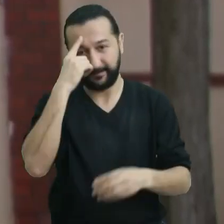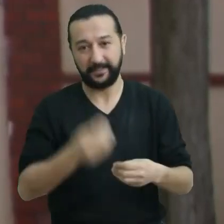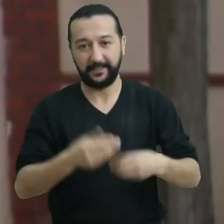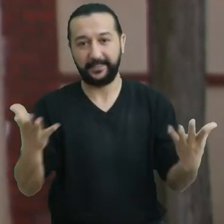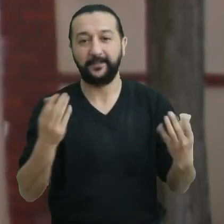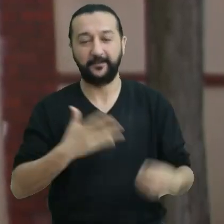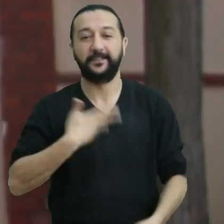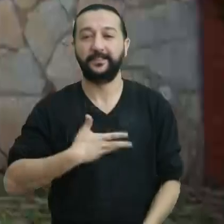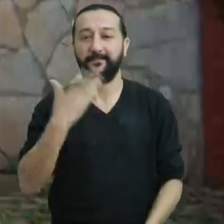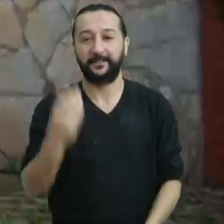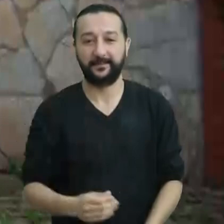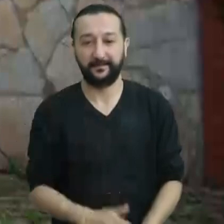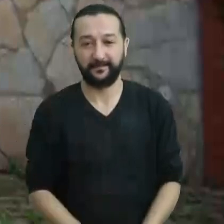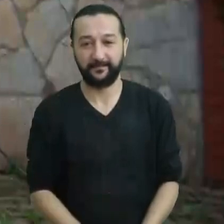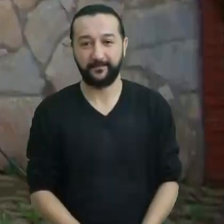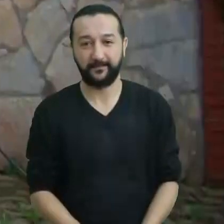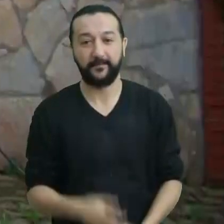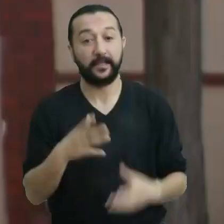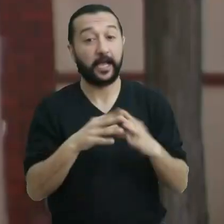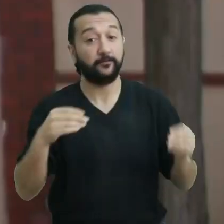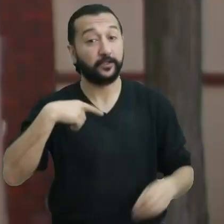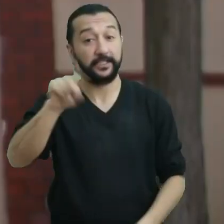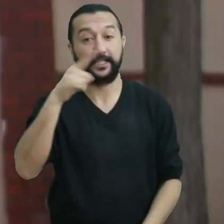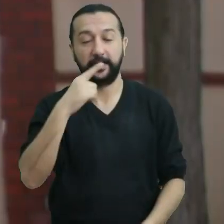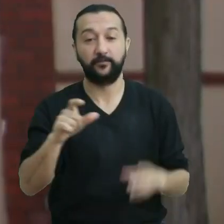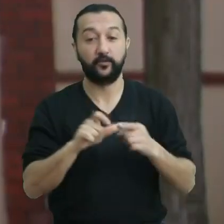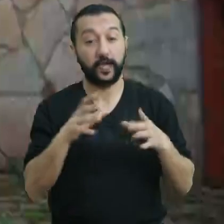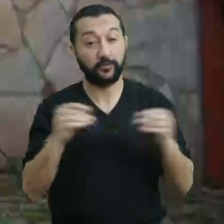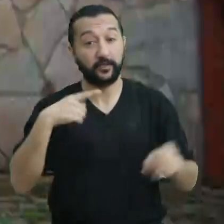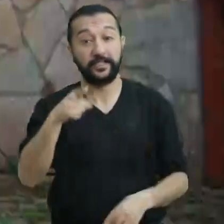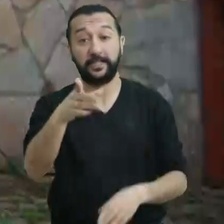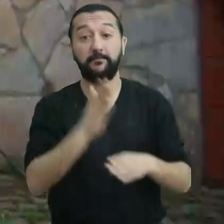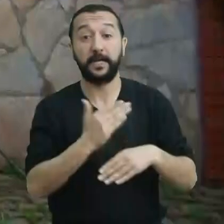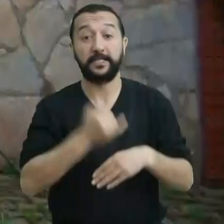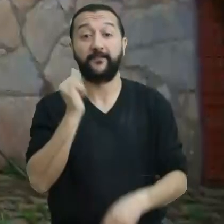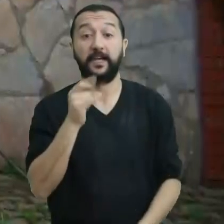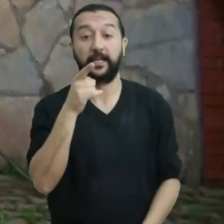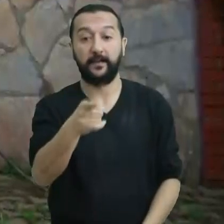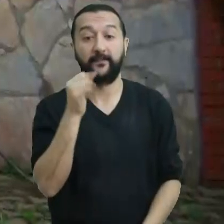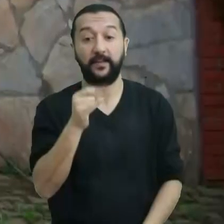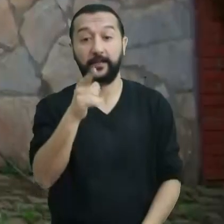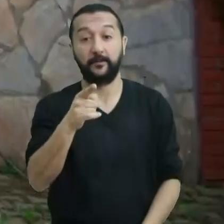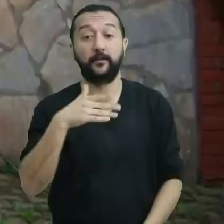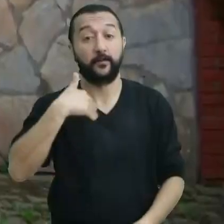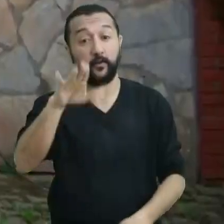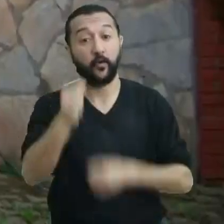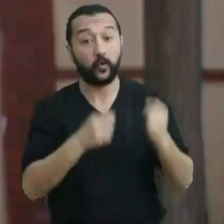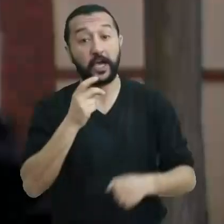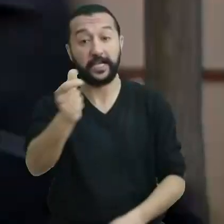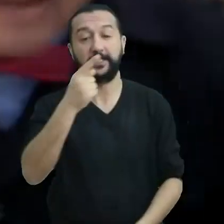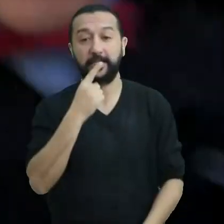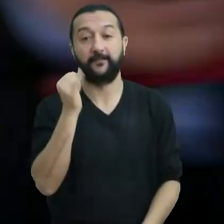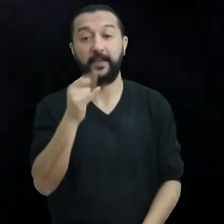bildirseniz çok seviniriz. Kaybol Şükrü. Kaybol Şükrü, seni parçalarım. Kov Şükrü, kov